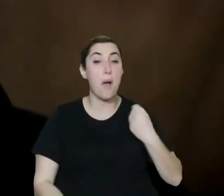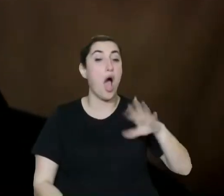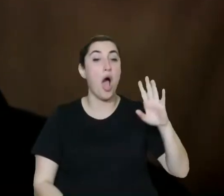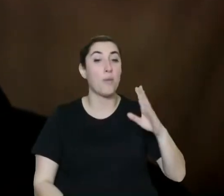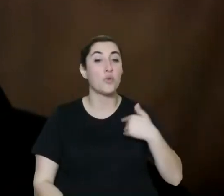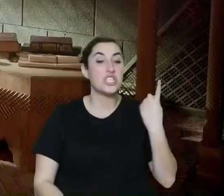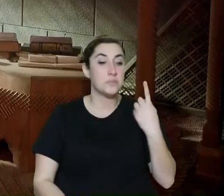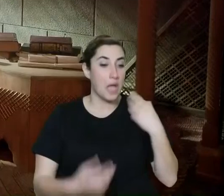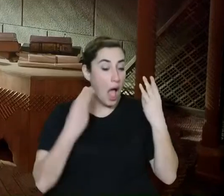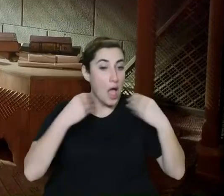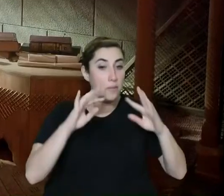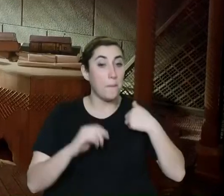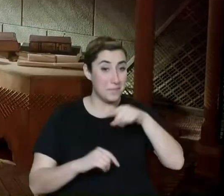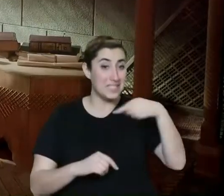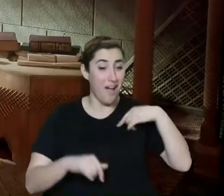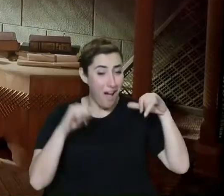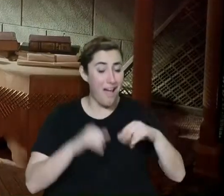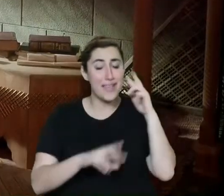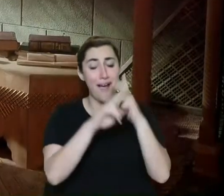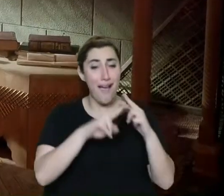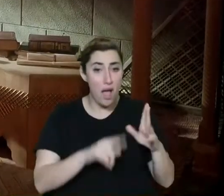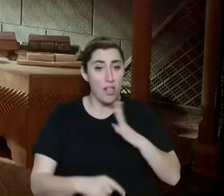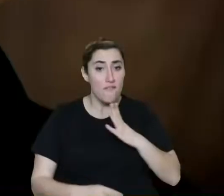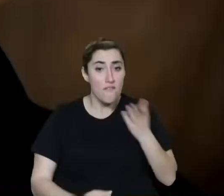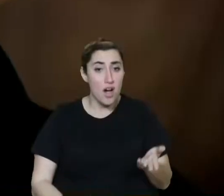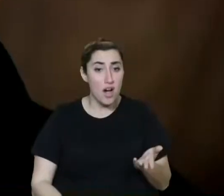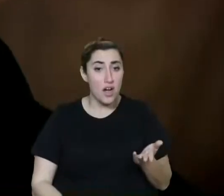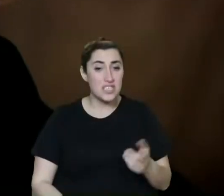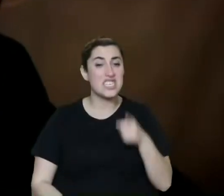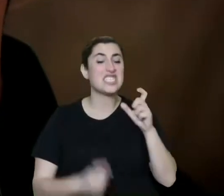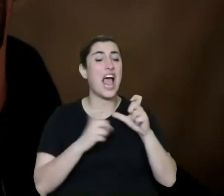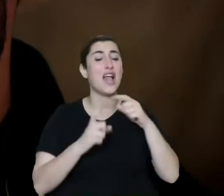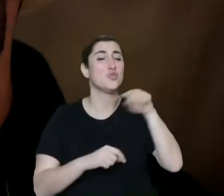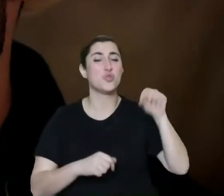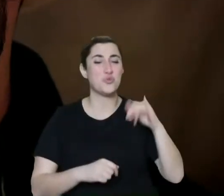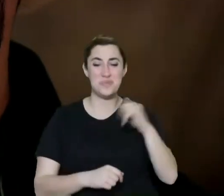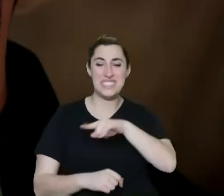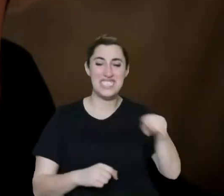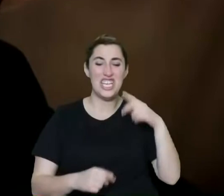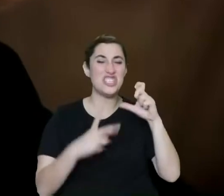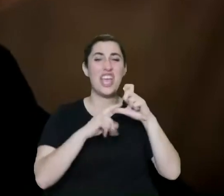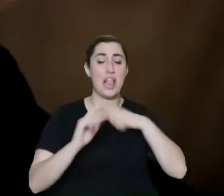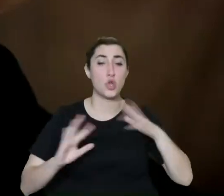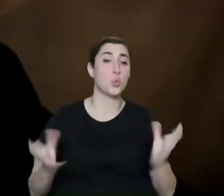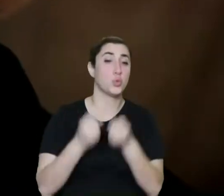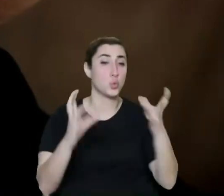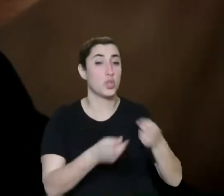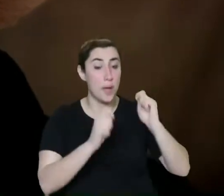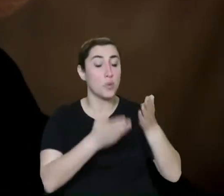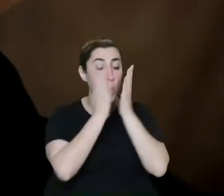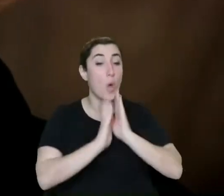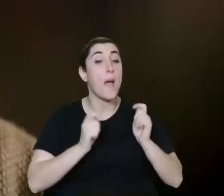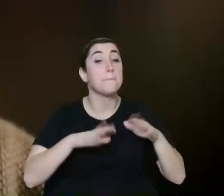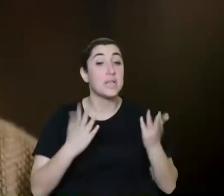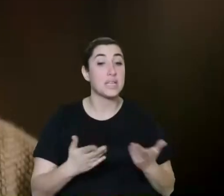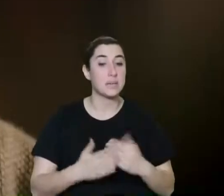ne hafsalam. Biz ki seninle aynı hayalleri kurduk Karatay'da. Selçuklu'yu bu kifayetsiz şeyhlerden kurtaracağız diye dua